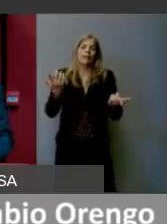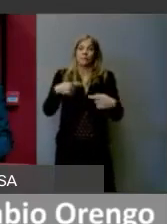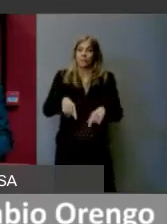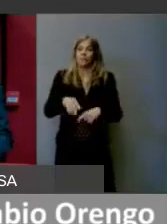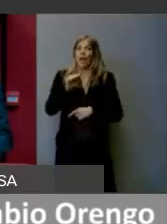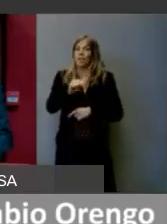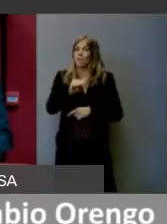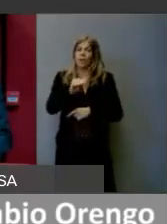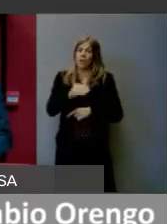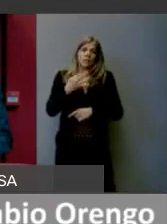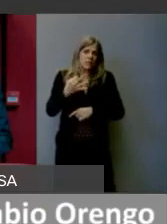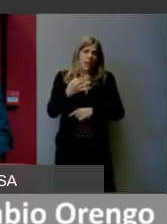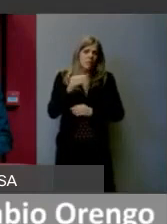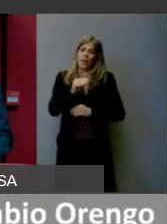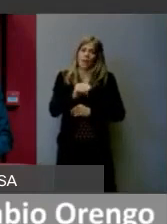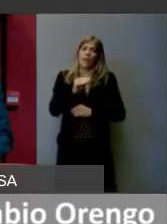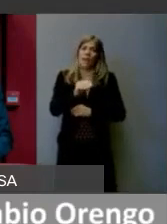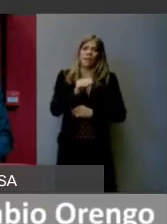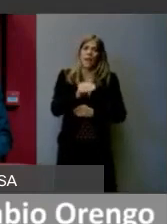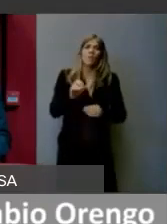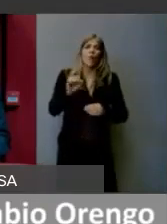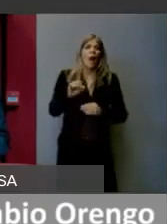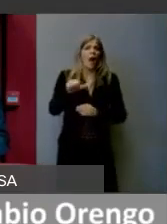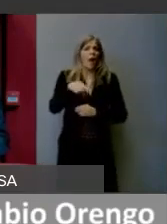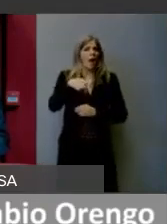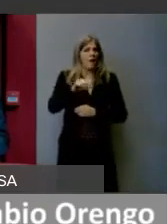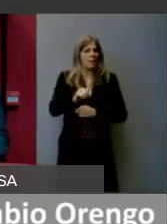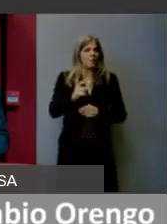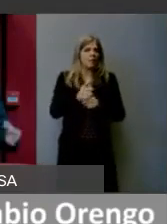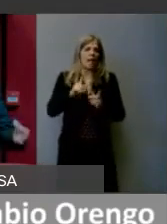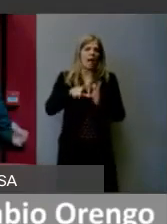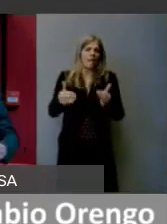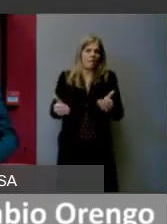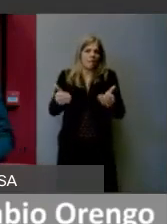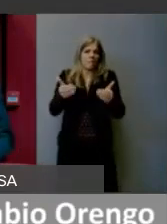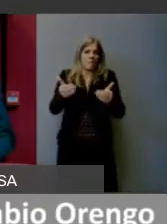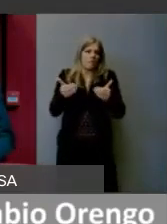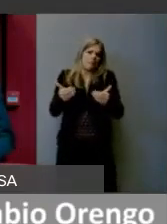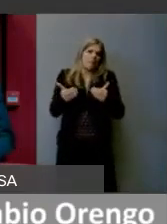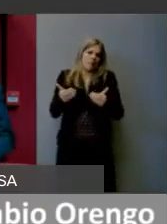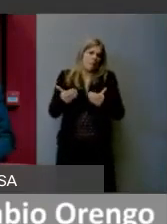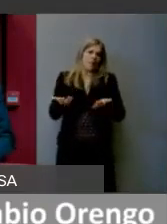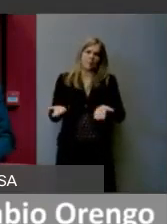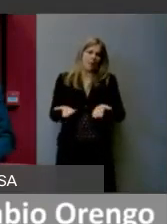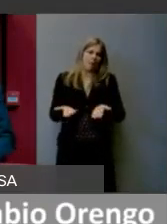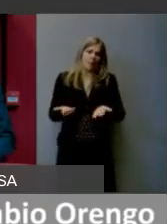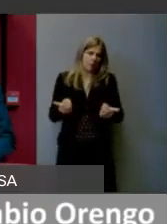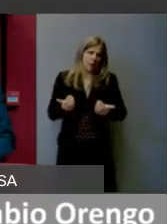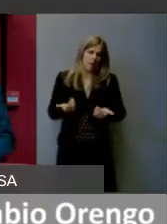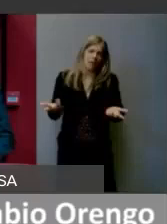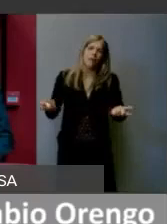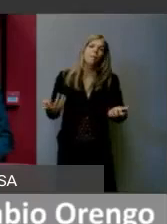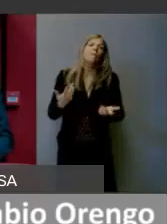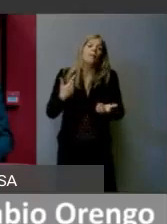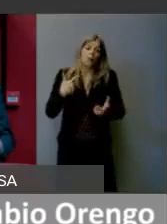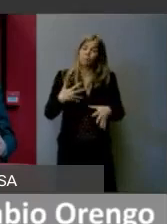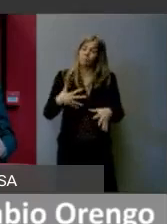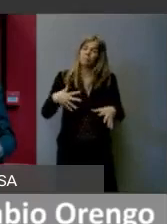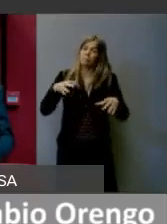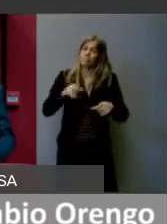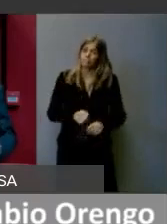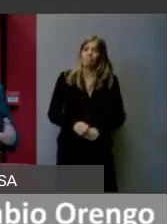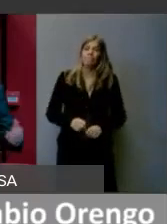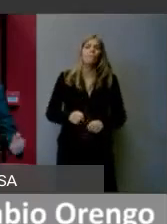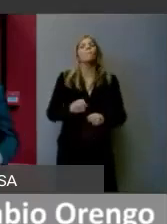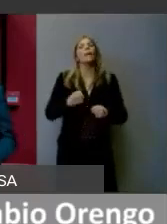e quindi lo chiediamo in ogni sede ad ASPI di restringere ulteriormente i tempi. Quindi io mi impegno a organizzare comunque un incontro